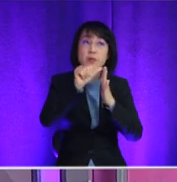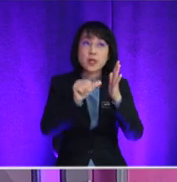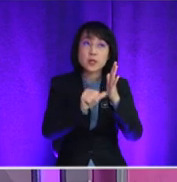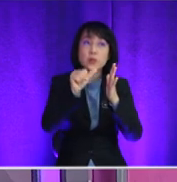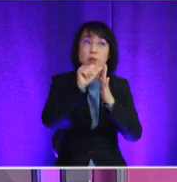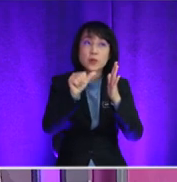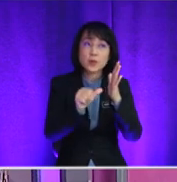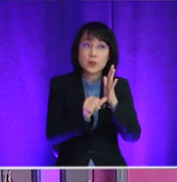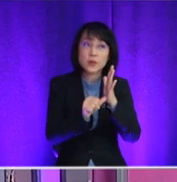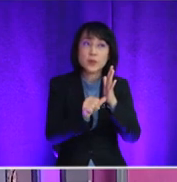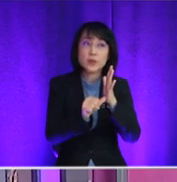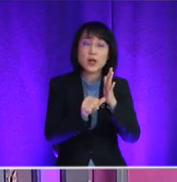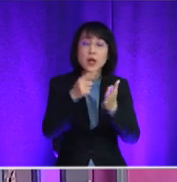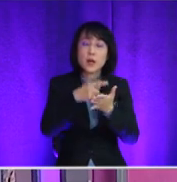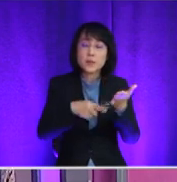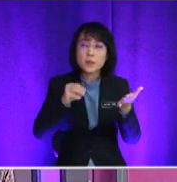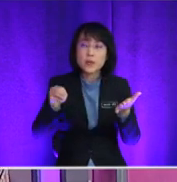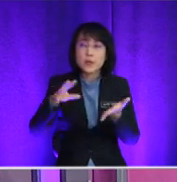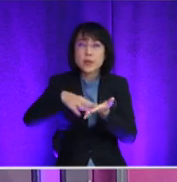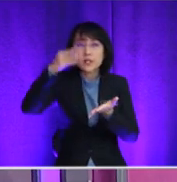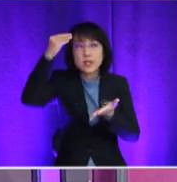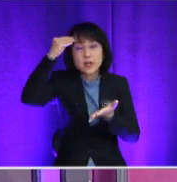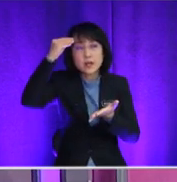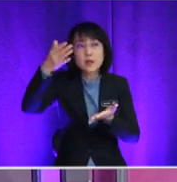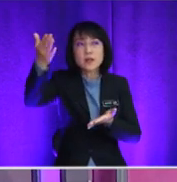aku yang kita belajar kemudian